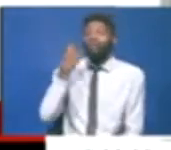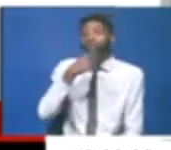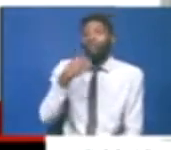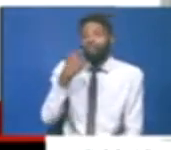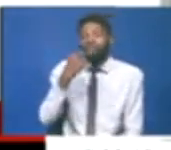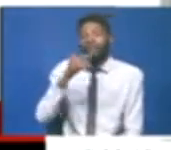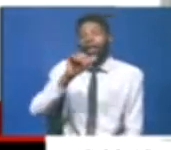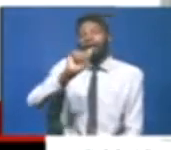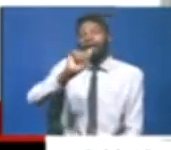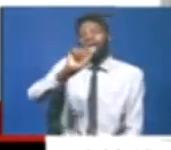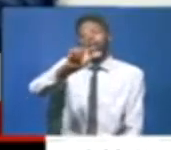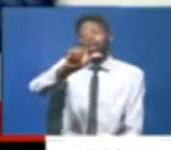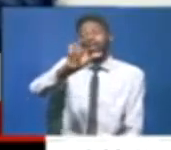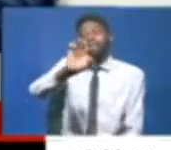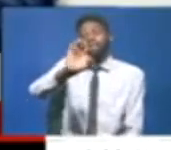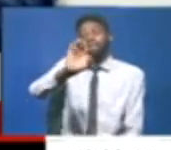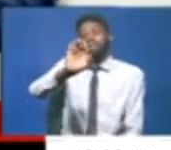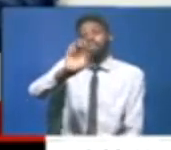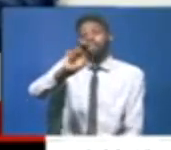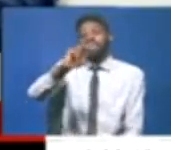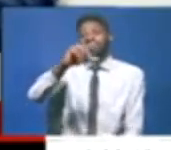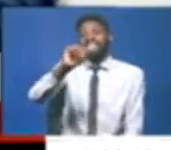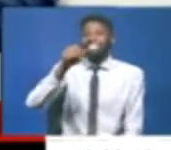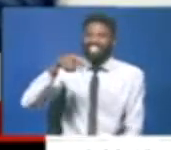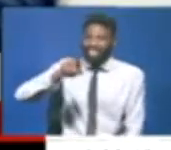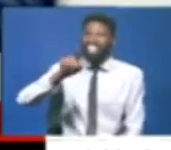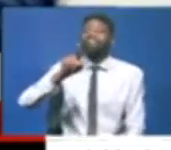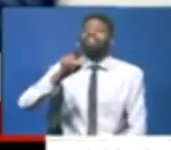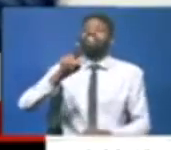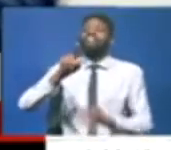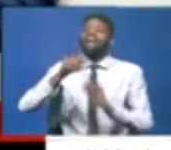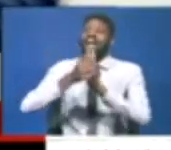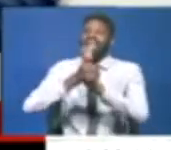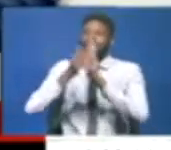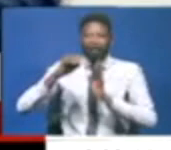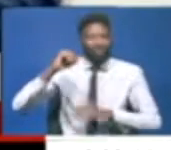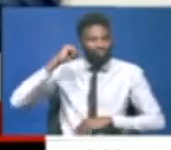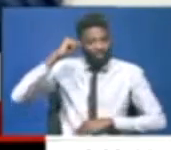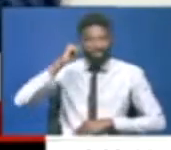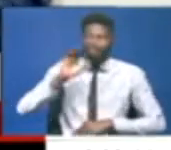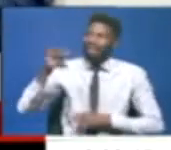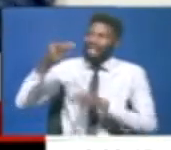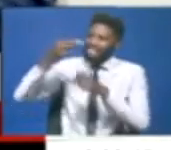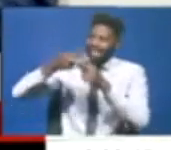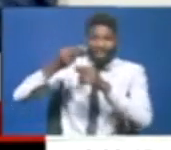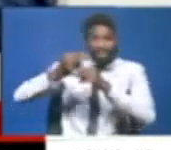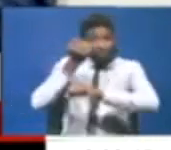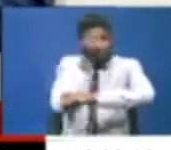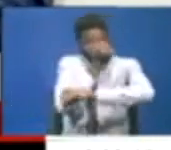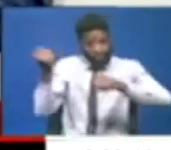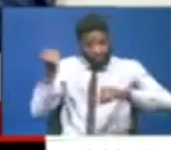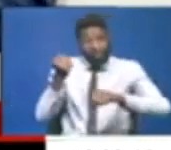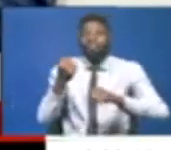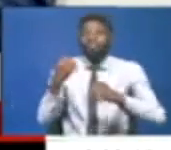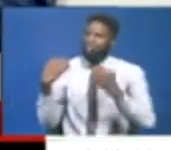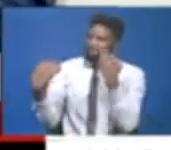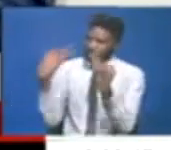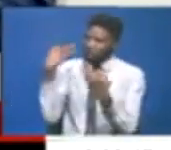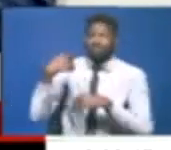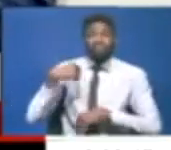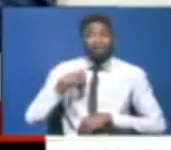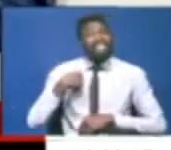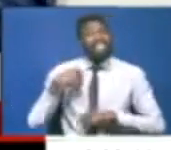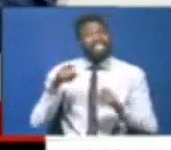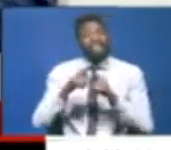Alenga, ambaye ni mchanganuzi wa masuala ya kisiasa. Jina lake kidogo lazima ukaze, mimi na ulegeze ulimi, atakwamba niarifu kama nimeisema vizuri. Karibu sana